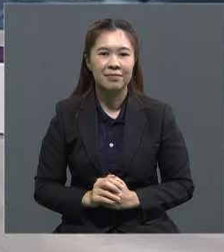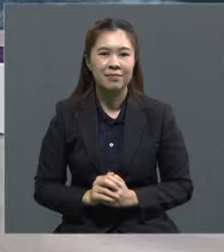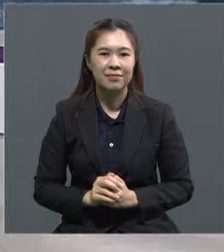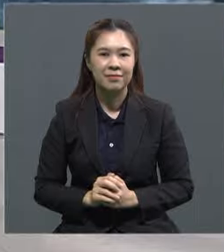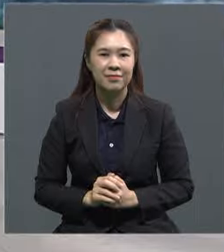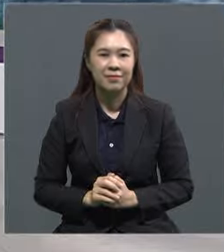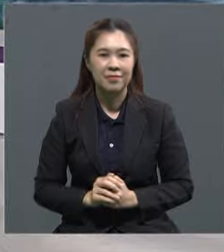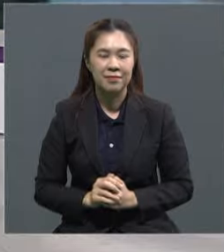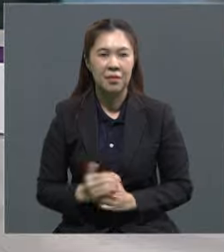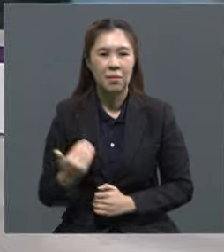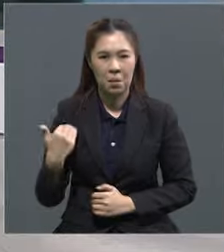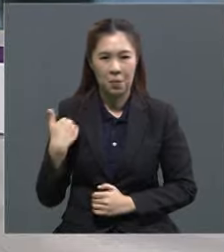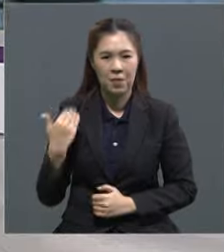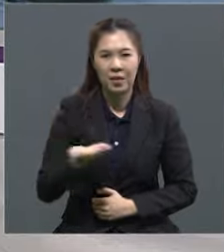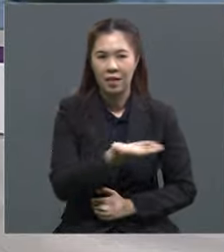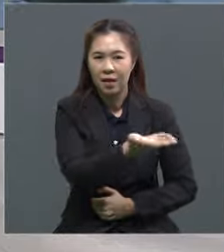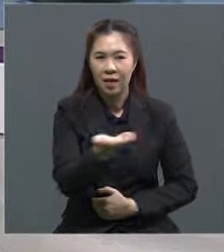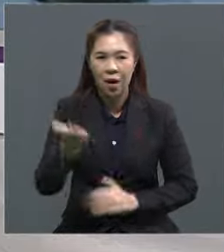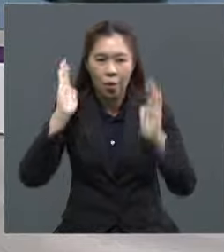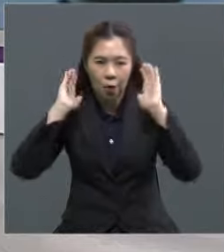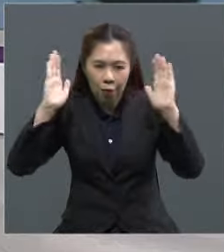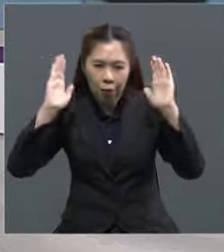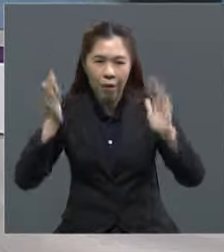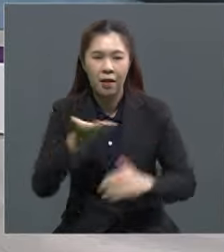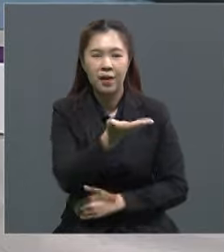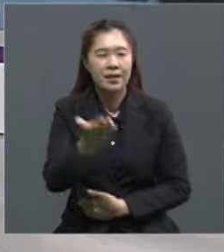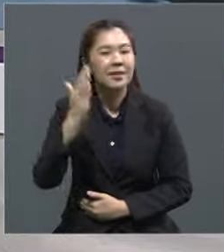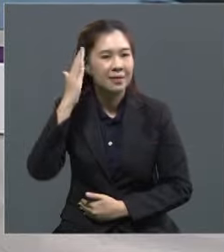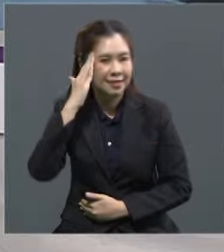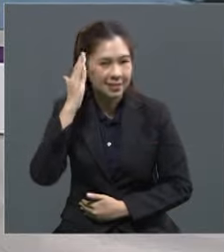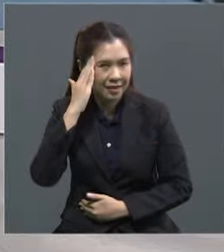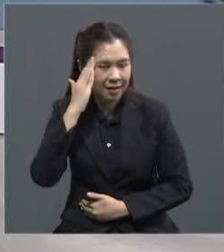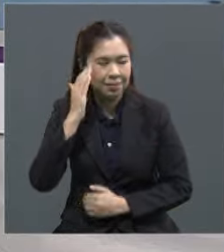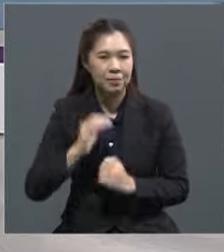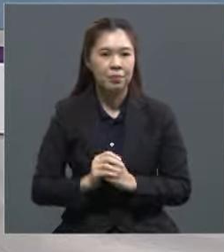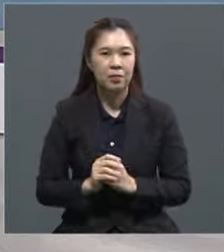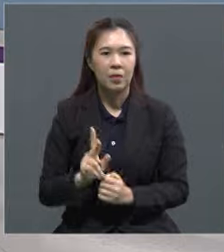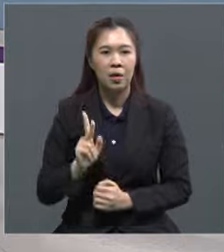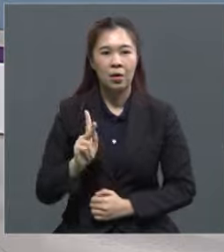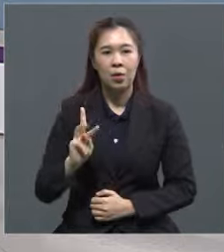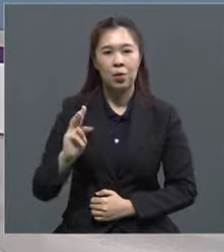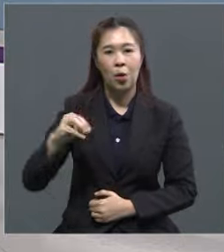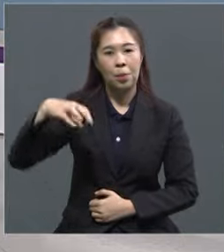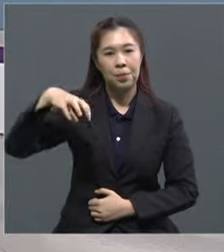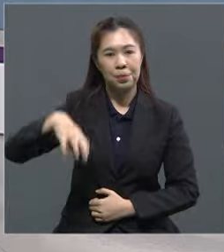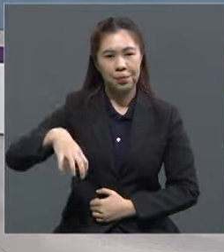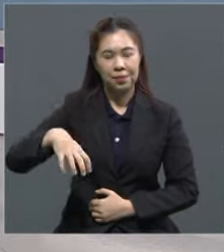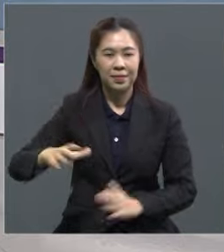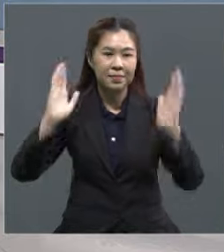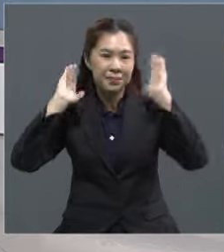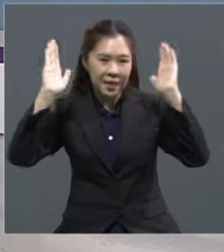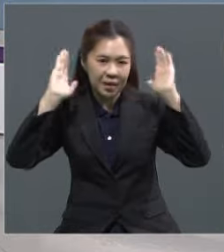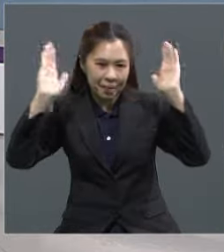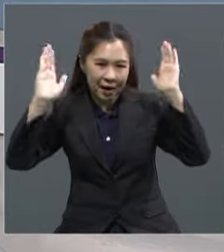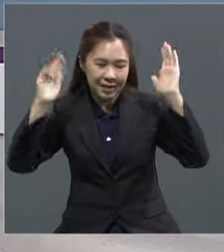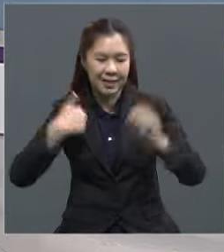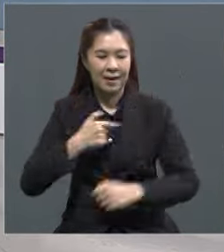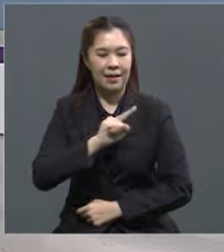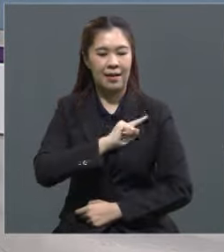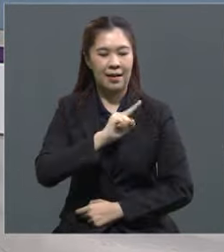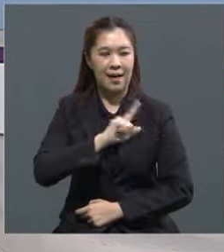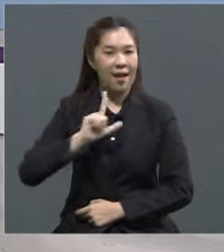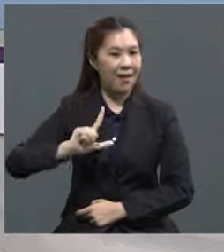ก็จะมีการสื่อสารให้พี่น้องประชาชนได้ทราบอย่างต่อเนื่องโดยเฉพาะทางกรมประชาสัมพันธ์ก็เป็นหน่วยงานหลักที่จะรับข้อมูล